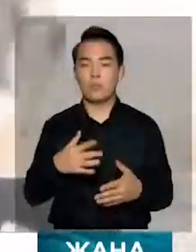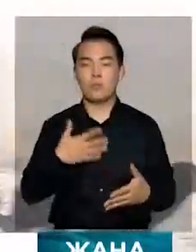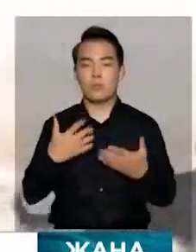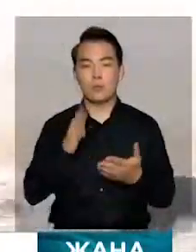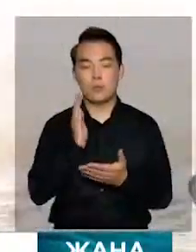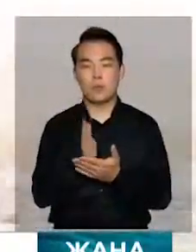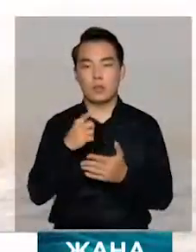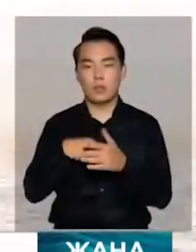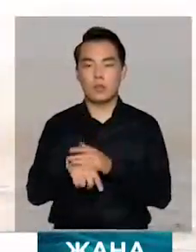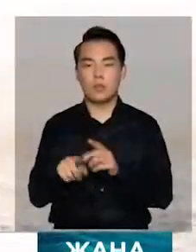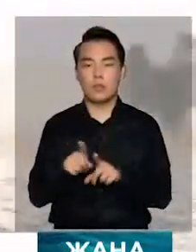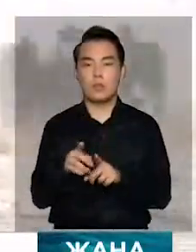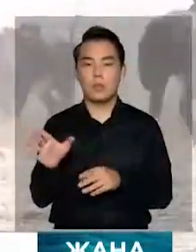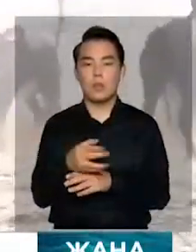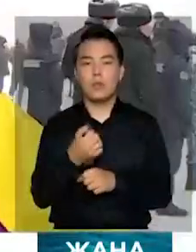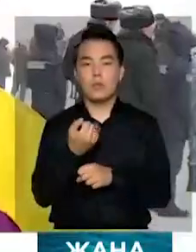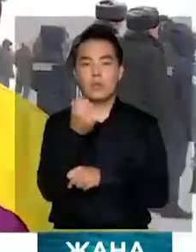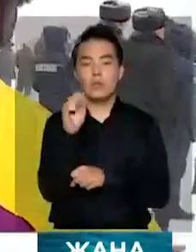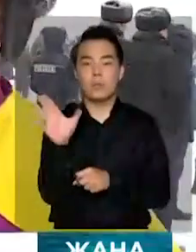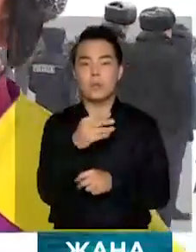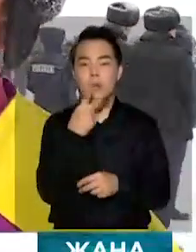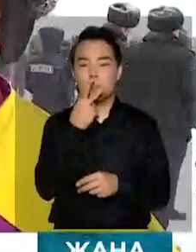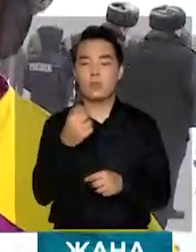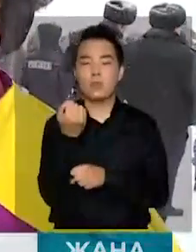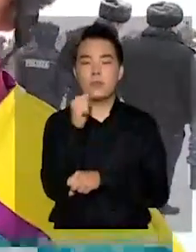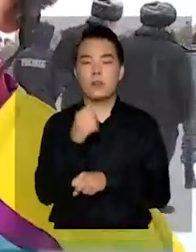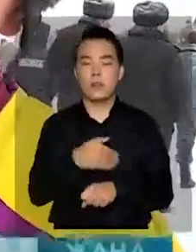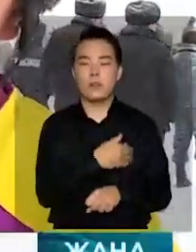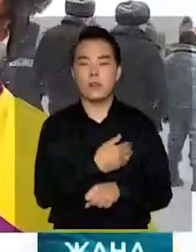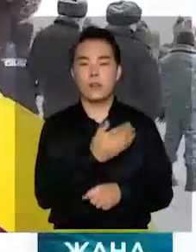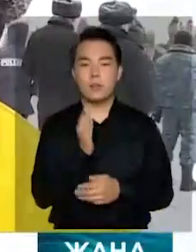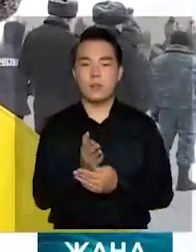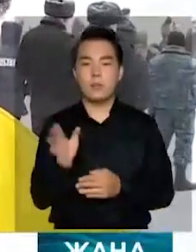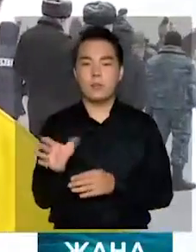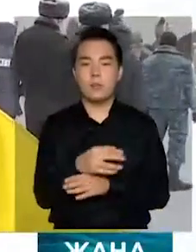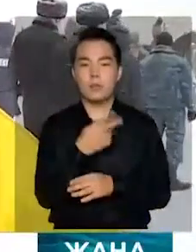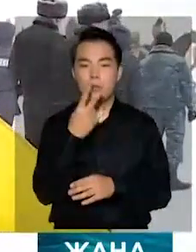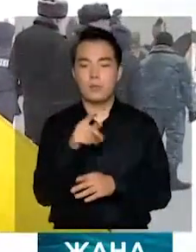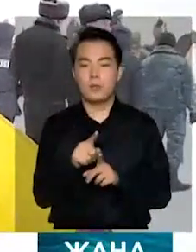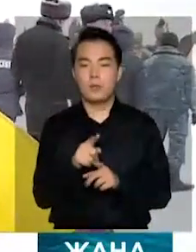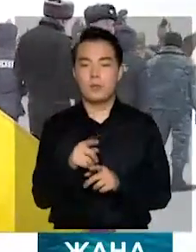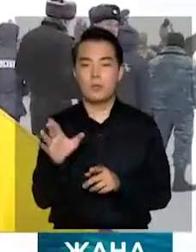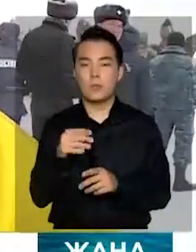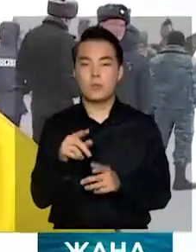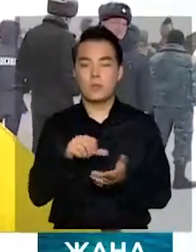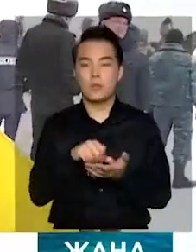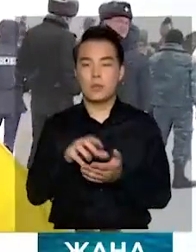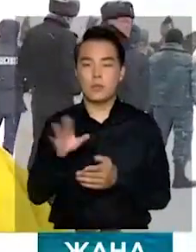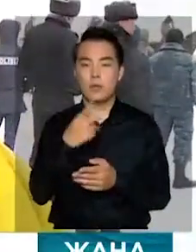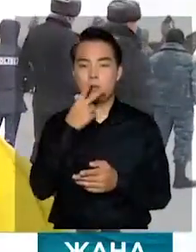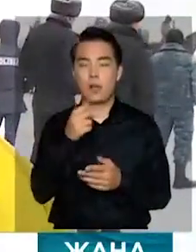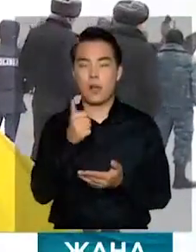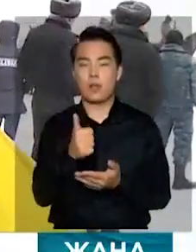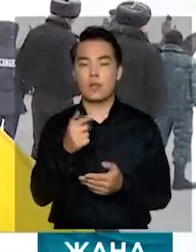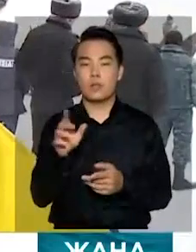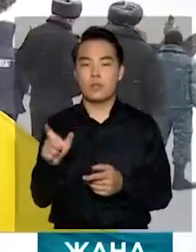дүбірі медеу, бәрі де жеңістен үмітті. Командалардың бәрі әлді, мұқты аттармен келіп жатыр бәрі, жақсы ойын көрсетіп жатыр бәрі.